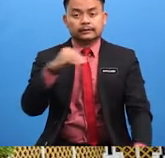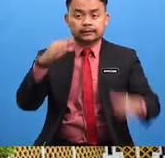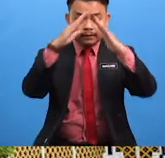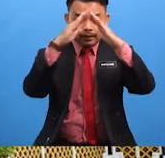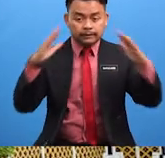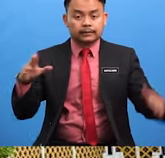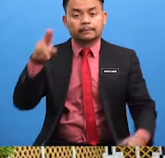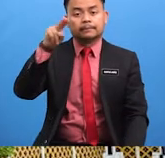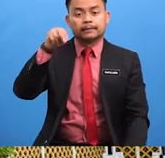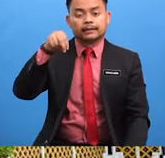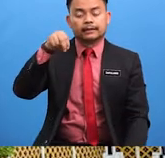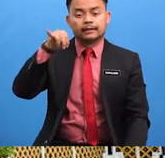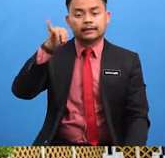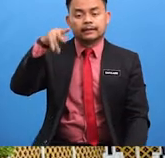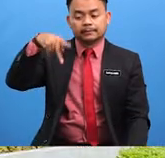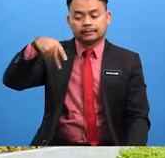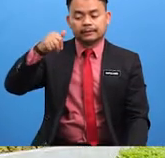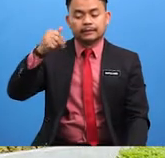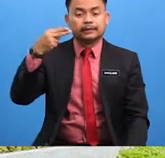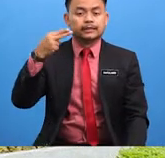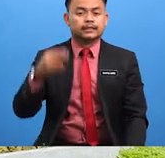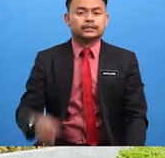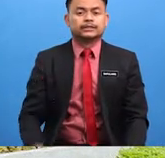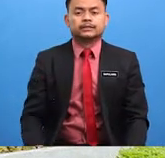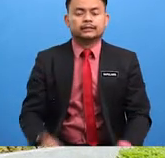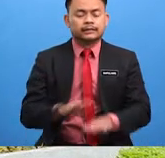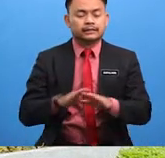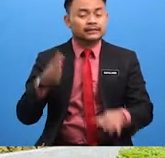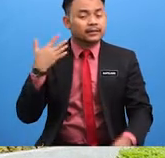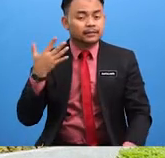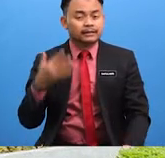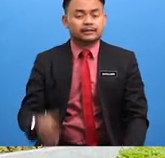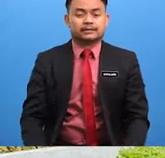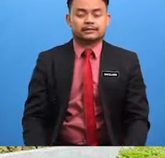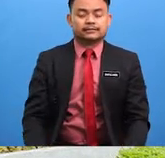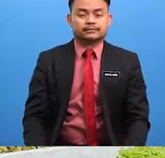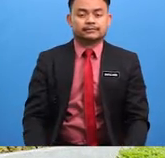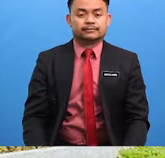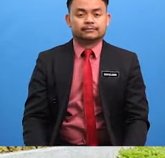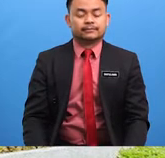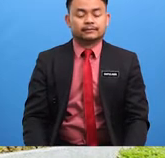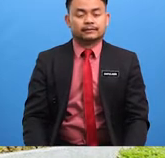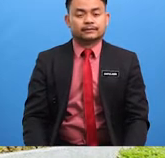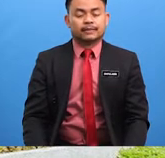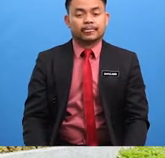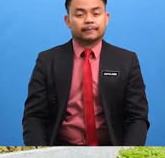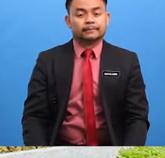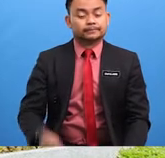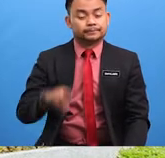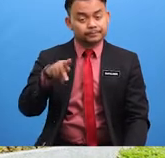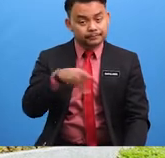tebal menebat pengaliran haba. Anyaman Melayu empunya cerita, dianyam